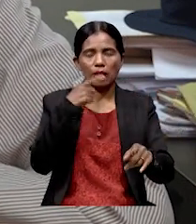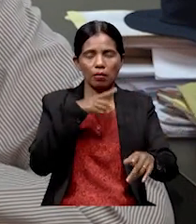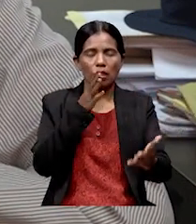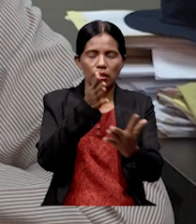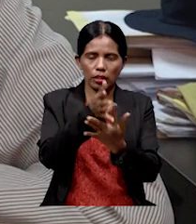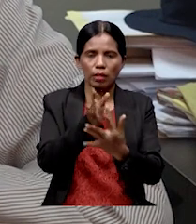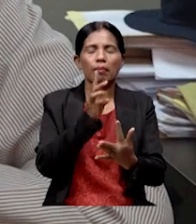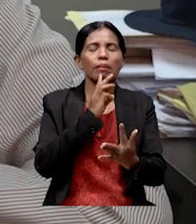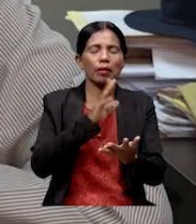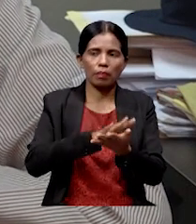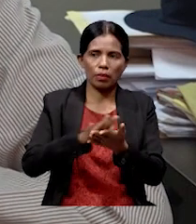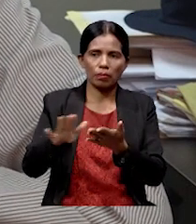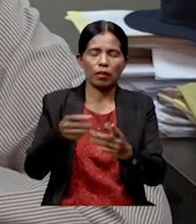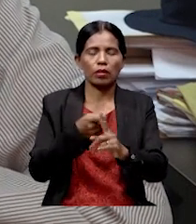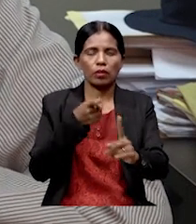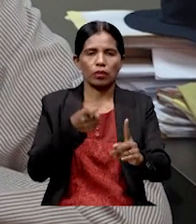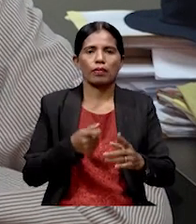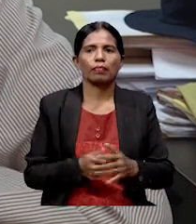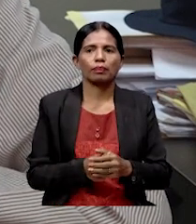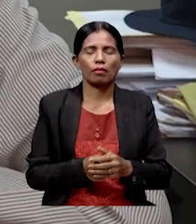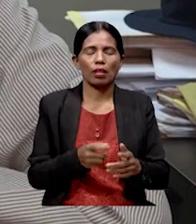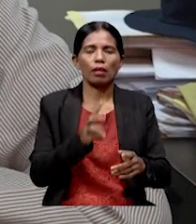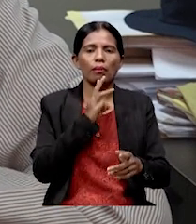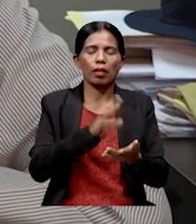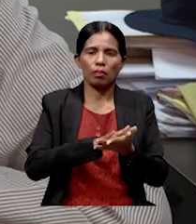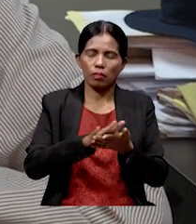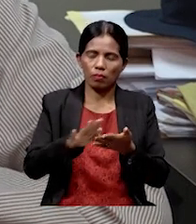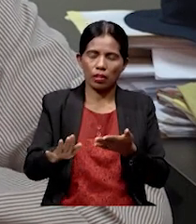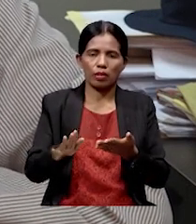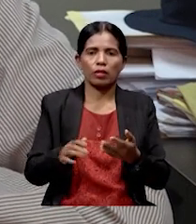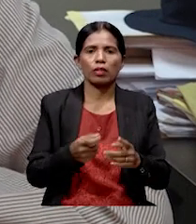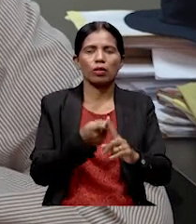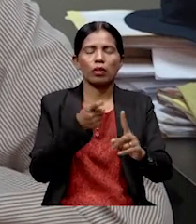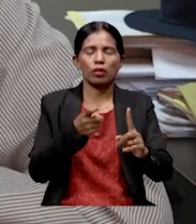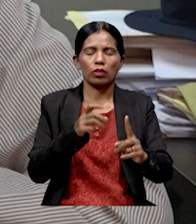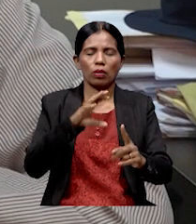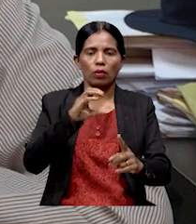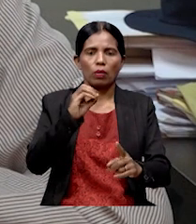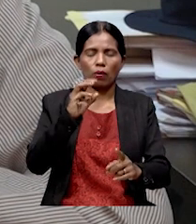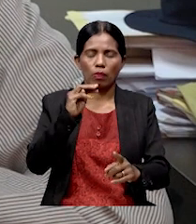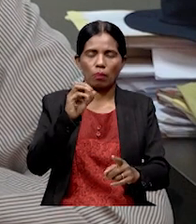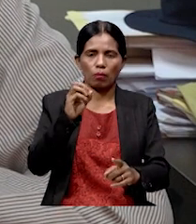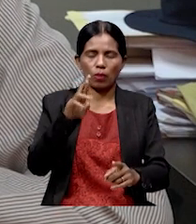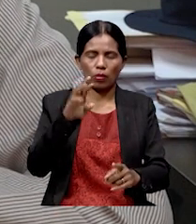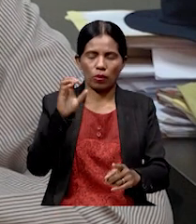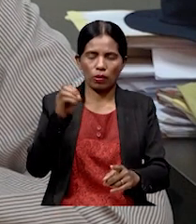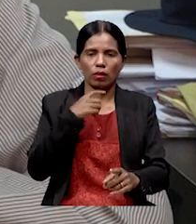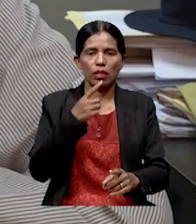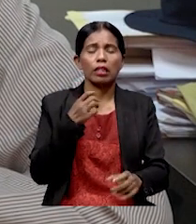liu-liu bemos mai husi tuh metania, bemos mai husi be ulung kumurnya, karik difficulties